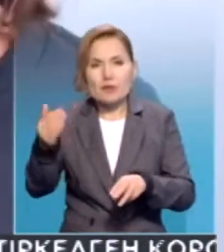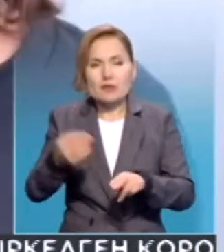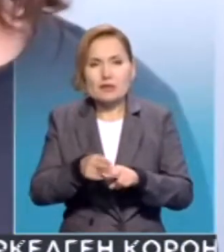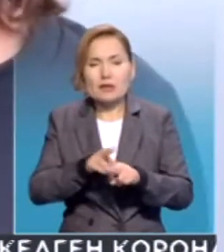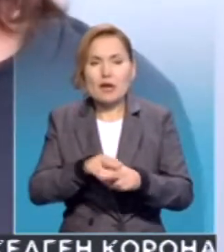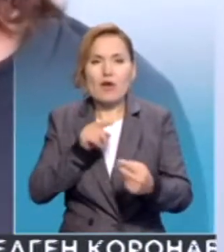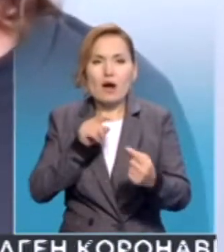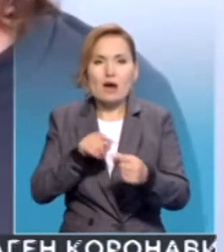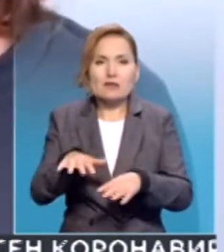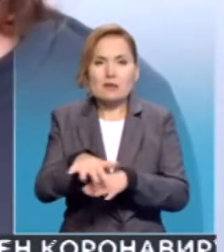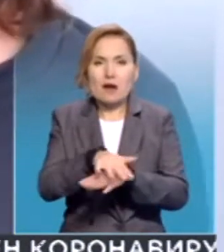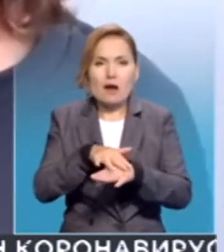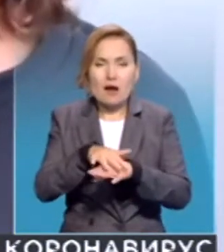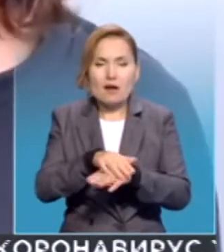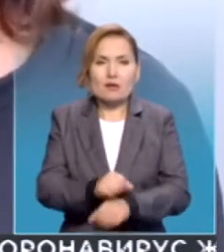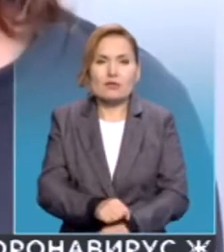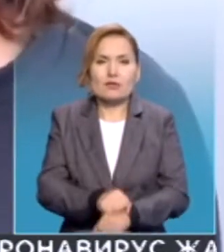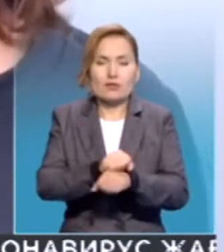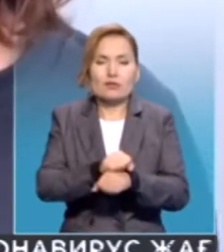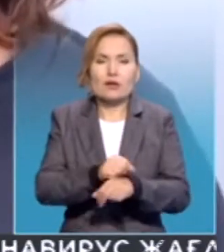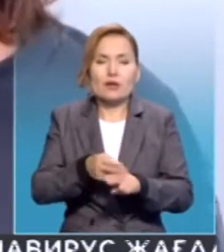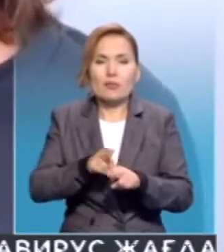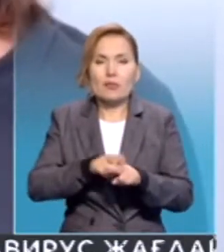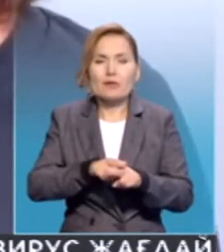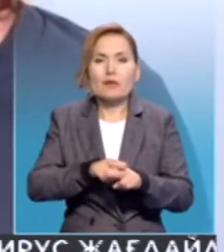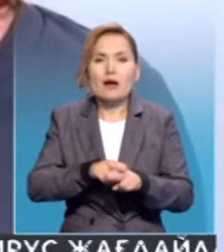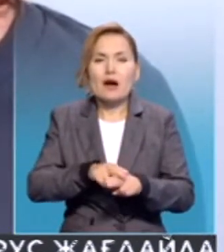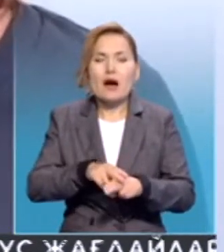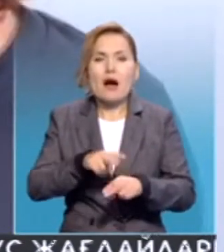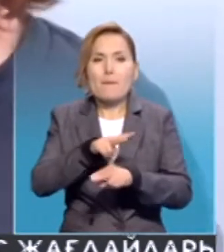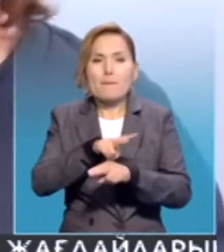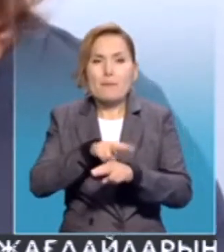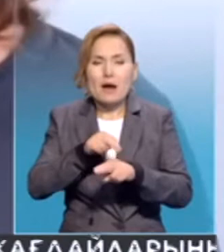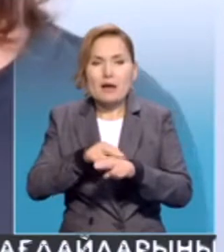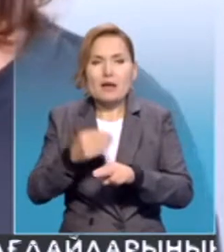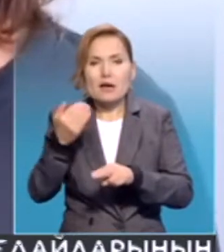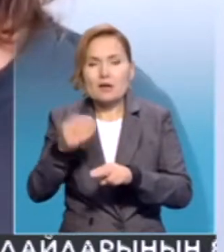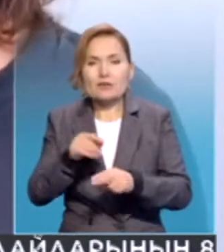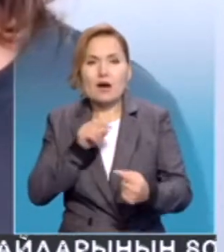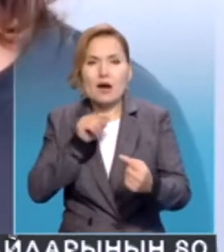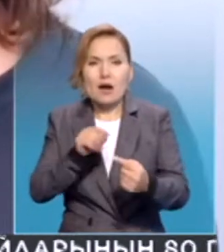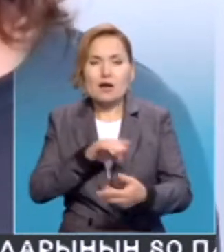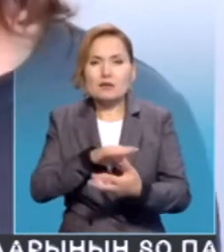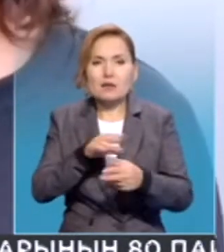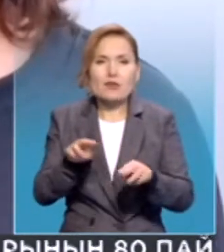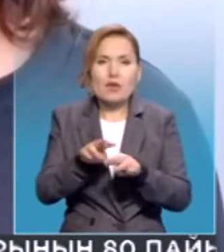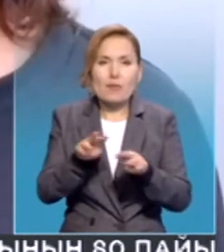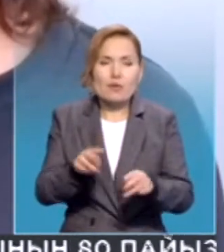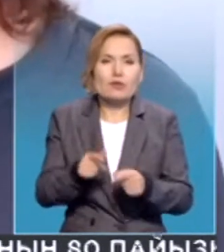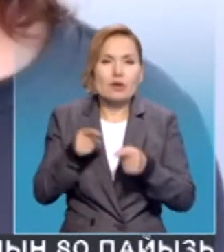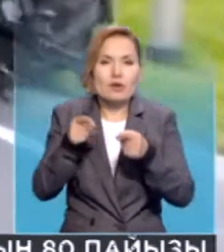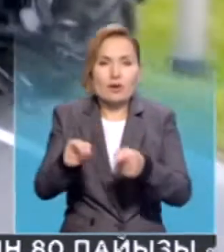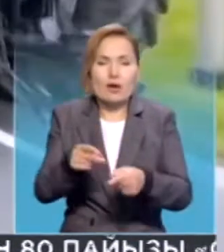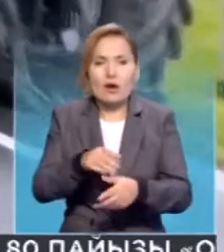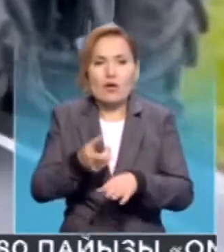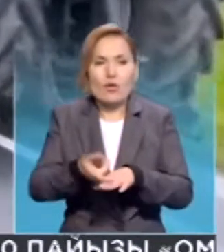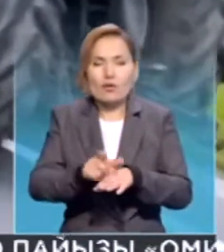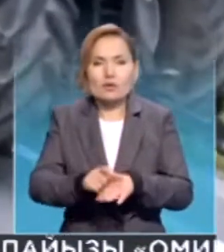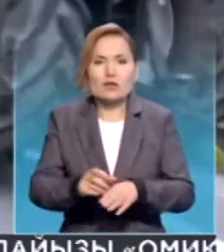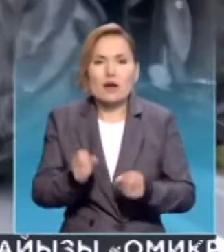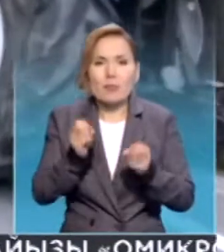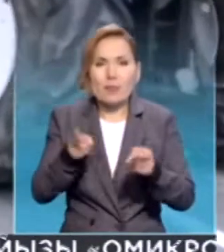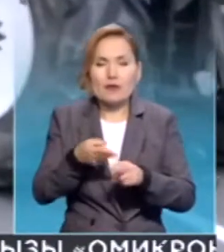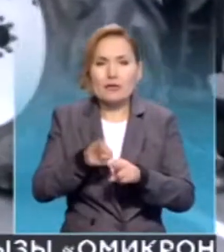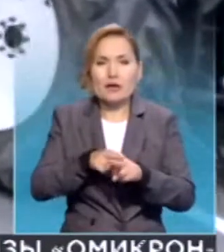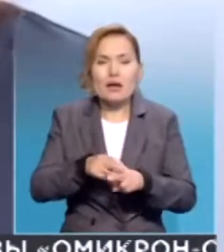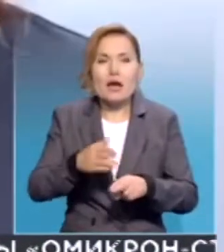кеткен. 21-ші ғасырда полицияның көлігін сындыру, министрді қорқытып, жеке меншігіне қол сұғу сұмдық. Әшейінде